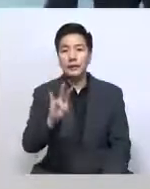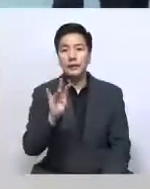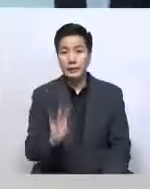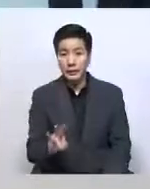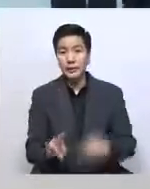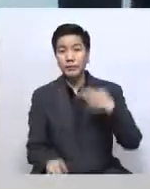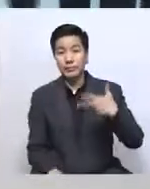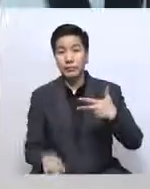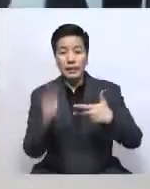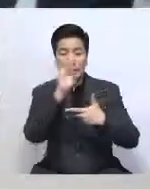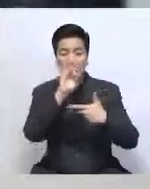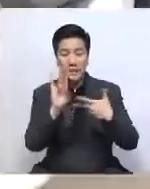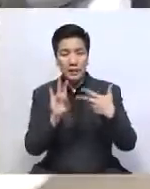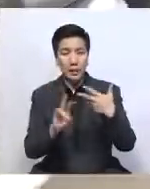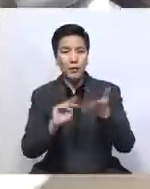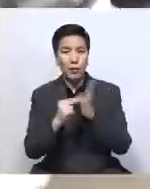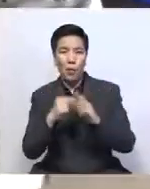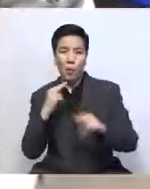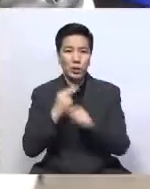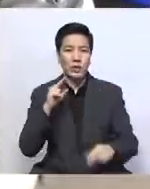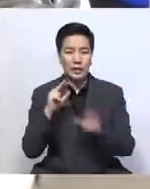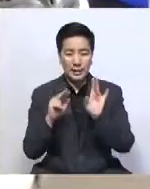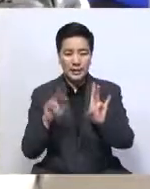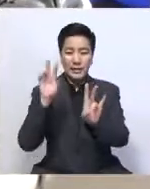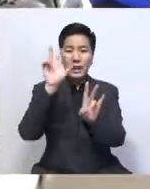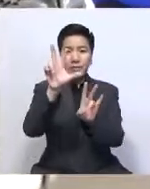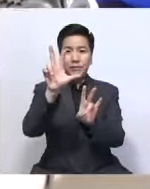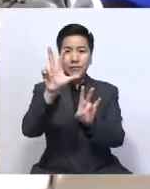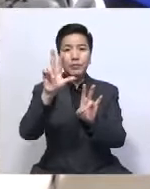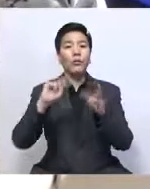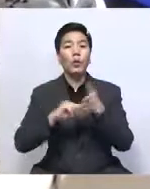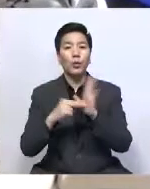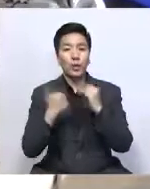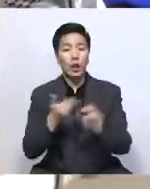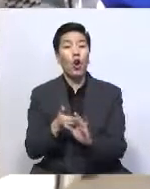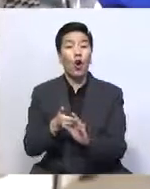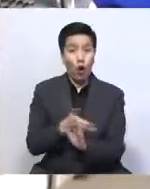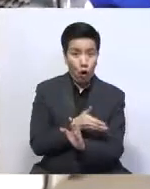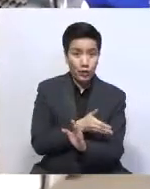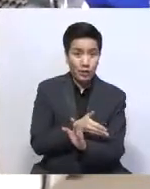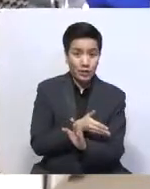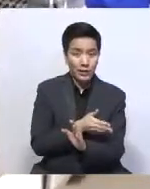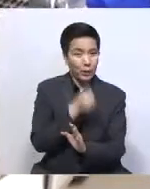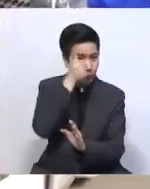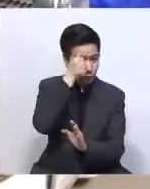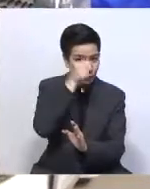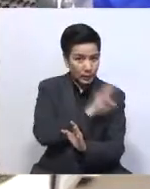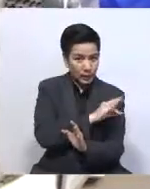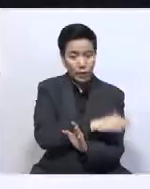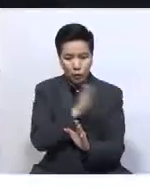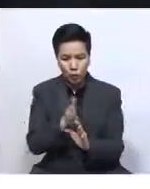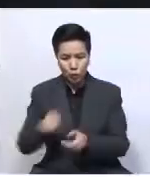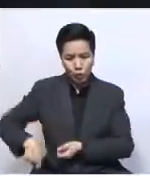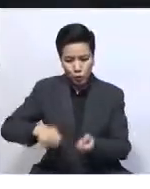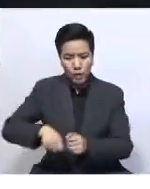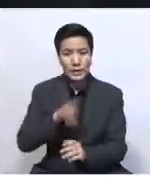ไม่ใช่แค่777ธรรมดานะนี่เป็นยกกำลัง3เลยด้วยนะคะเขาจะแบ่งเป็นช่วงก่อนจะถึงเทศกาลสงกรานต์7วันในระหว่างเท